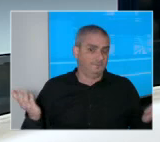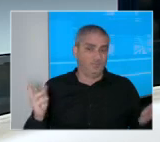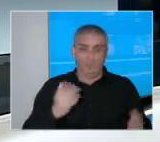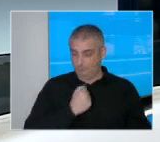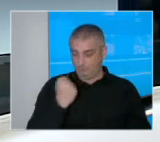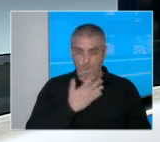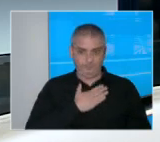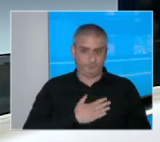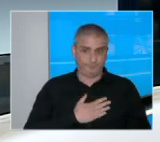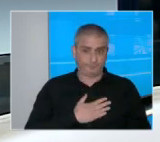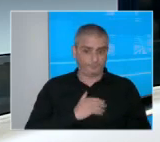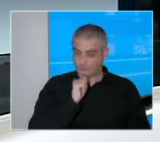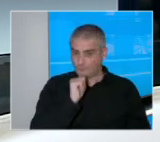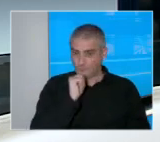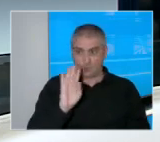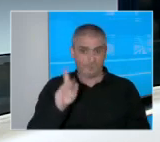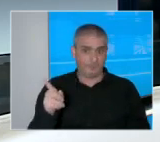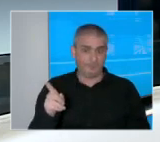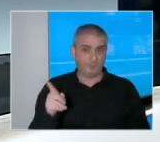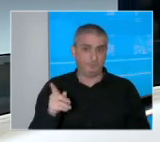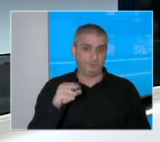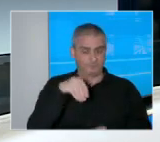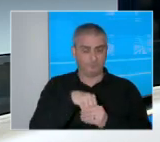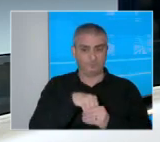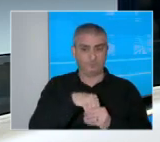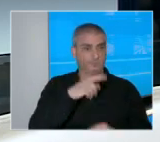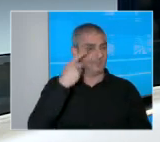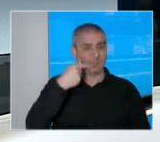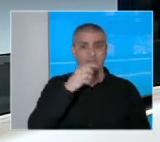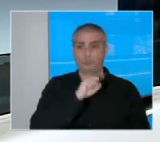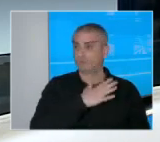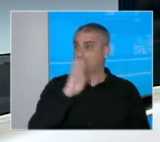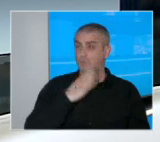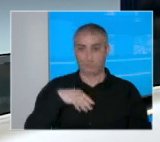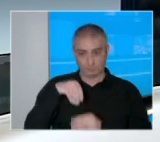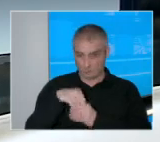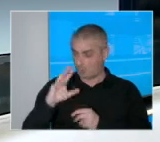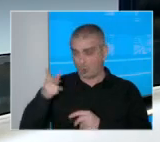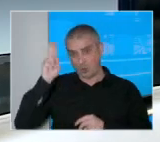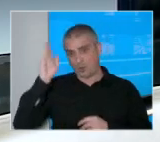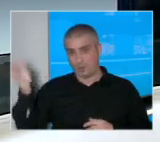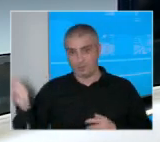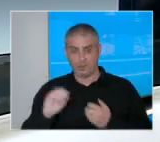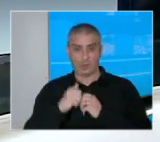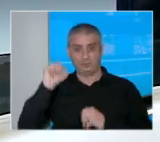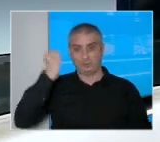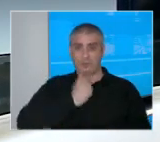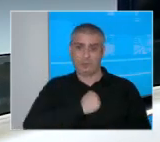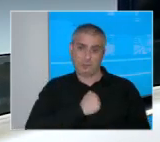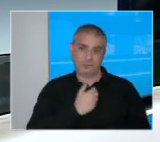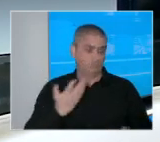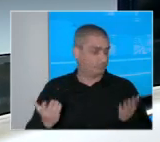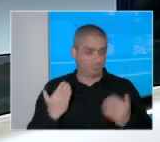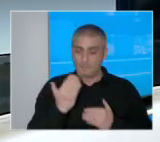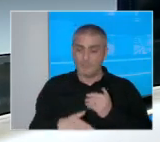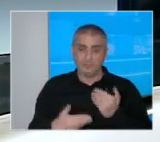ימני שלא רוצה את נתניהו, ילך להצביע גדעון סער, ימני שרוצה את נתניהו, יש לו הליכוד, הוא יהיה. את הציונות הדתית,